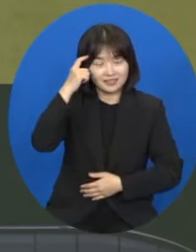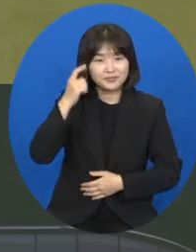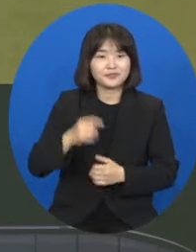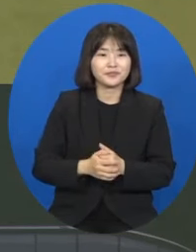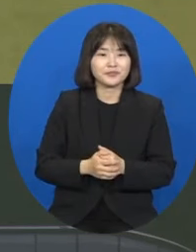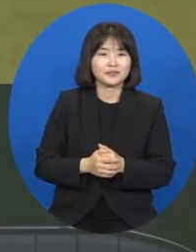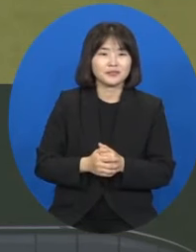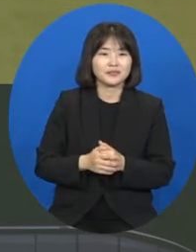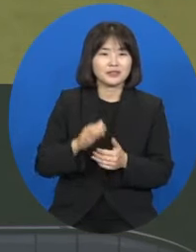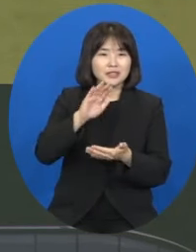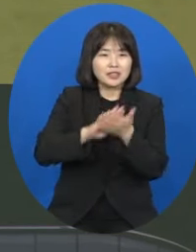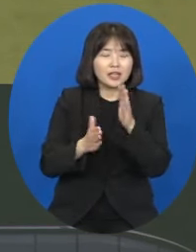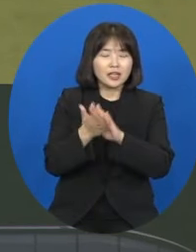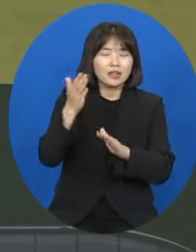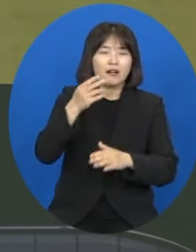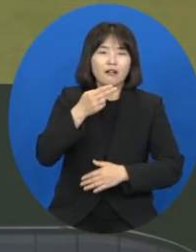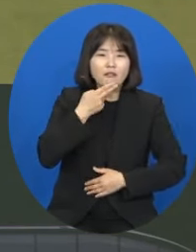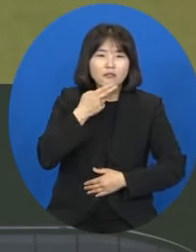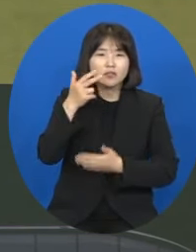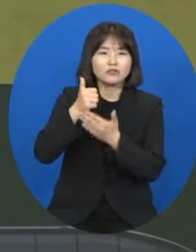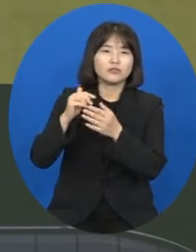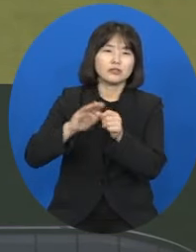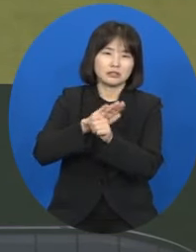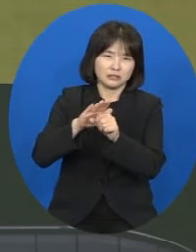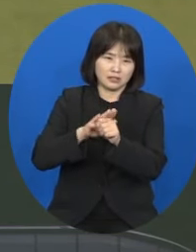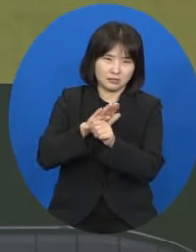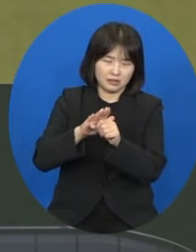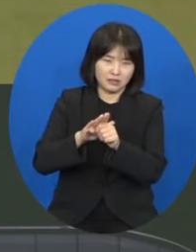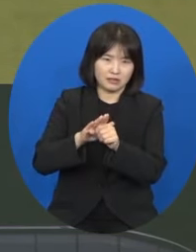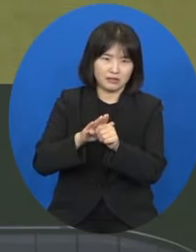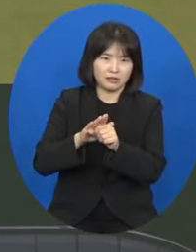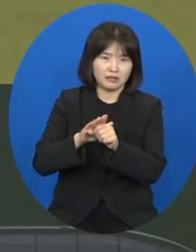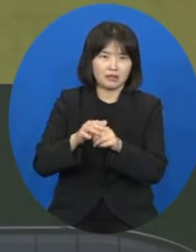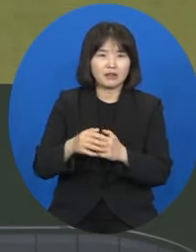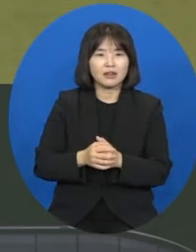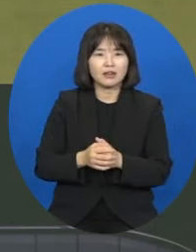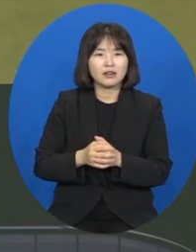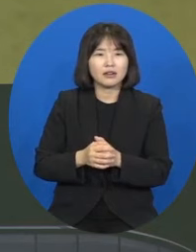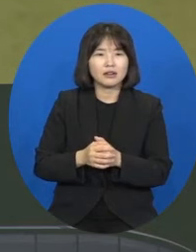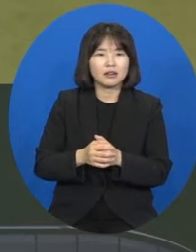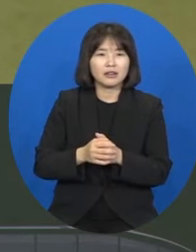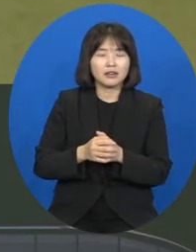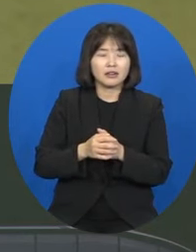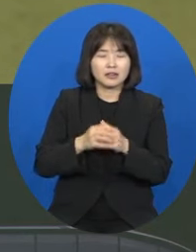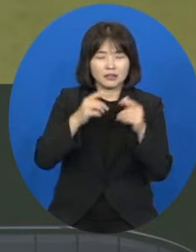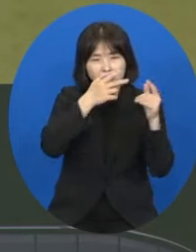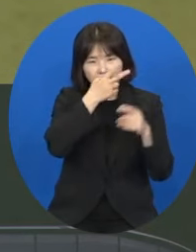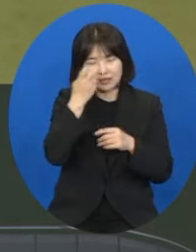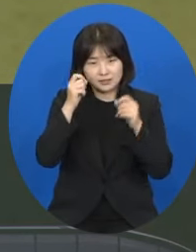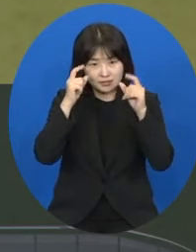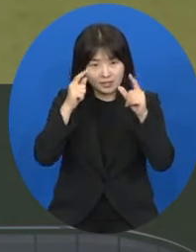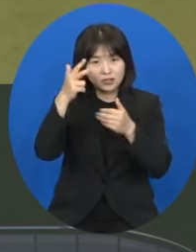사랑 어찌 이루 말하랴. 자나깨나 주의 손이 항상 살펴주시고 모든 일을